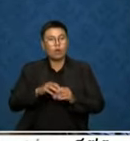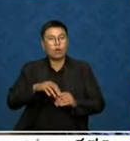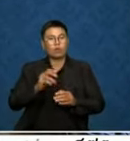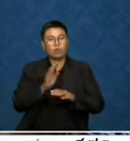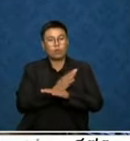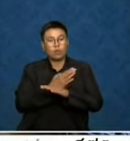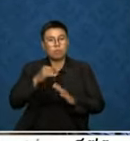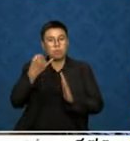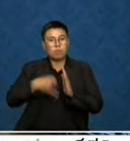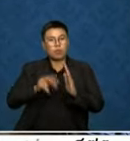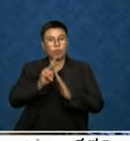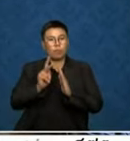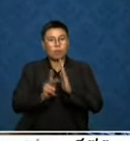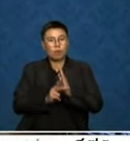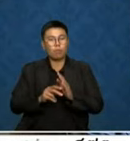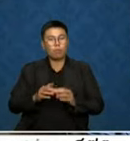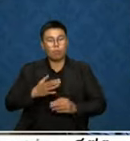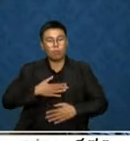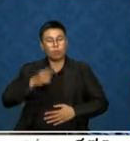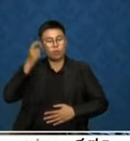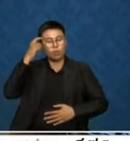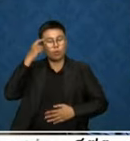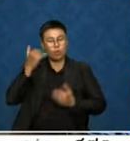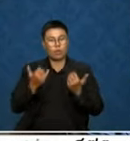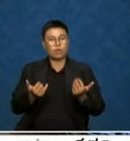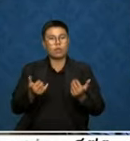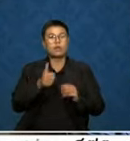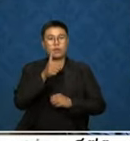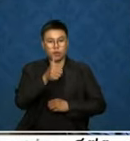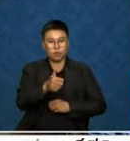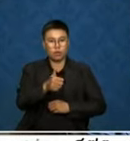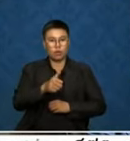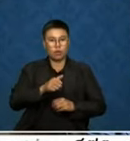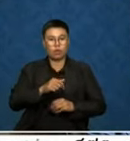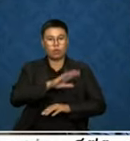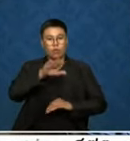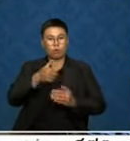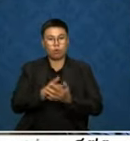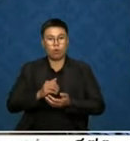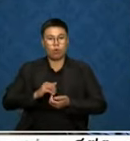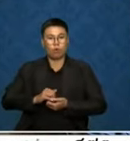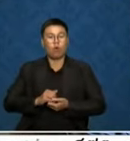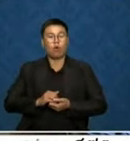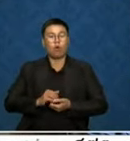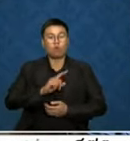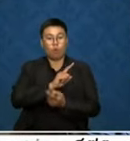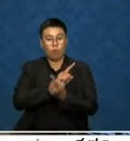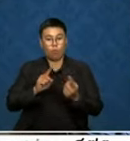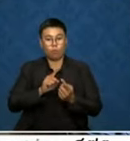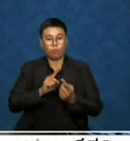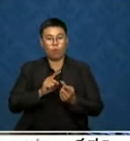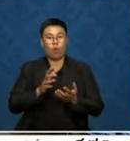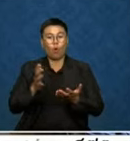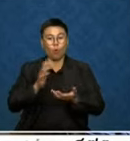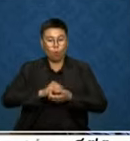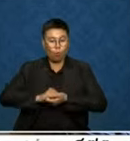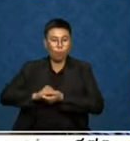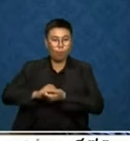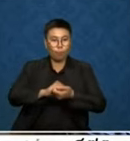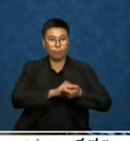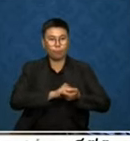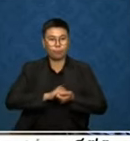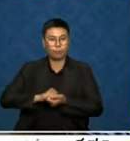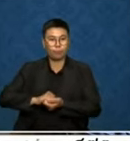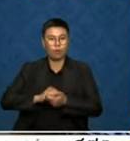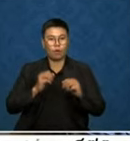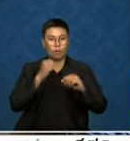ายผมคิดว่าวาระโอกาสนี้เป็นโอกาสอันดีครับที่ทุกภาคส่วนในสังคมจะลุกขึ้นมาร่วมด้วยช่วยกันใน